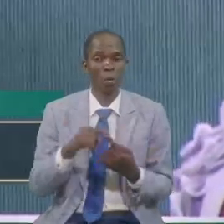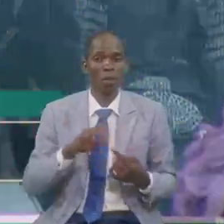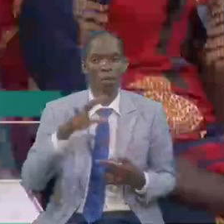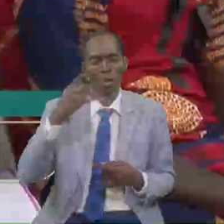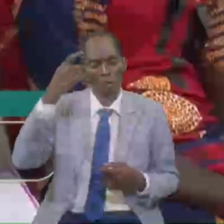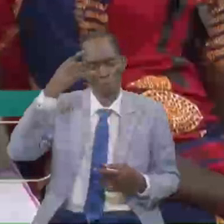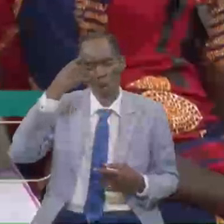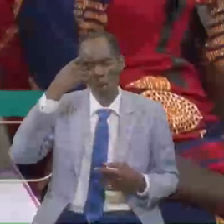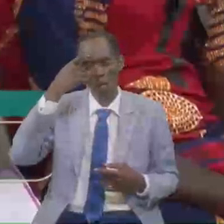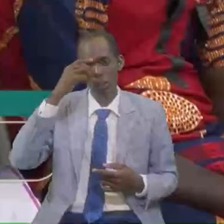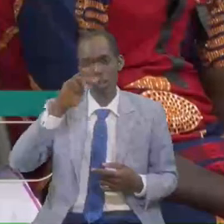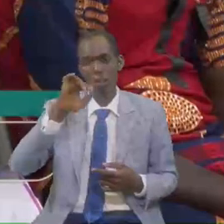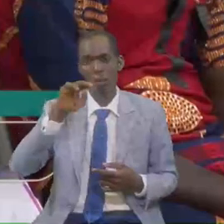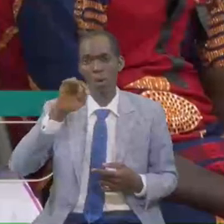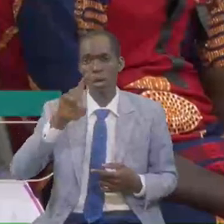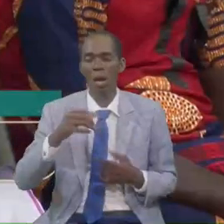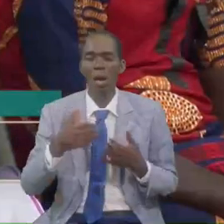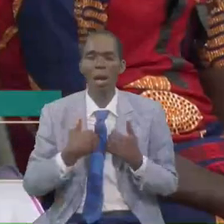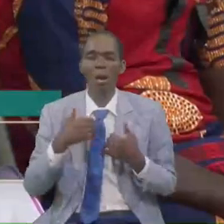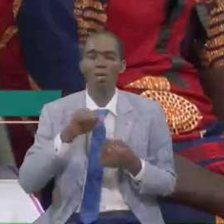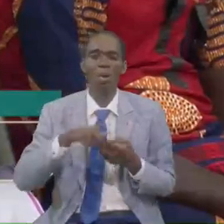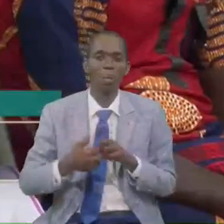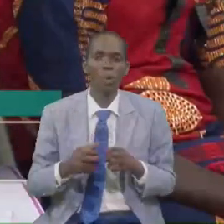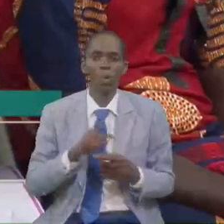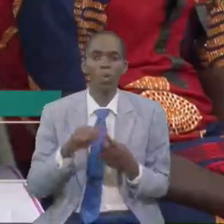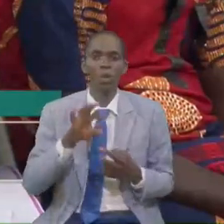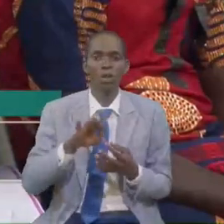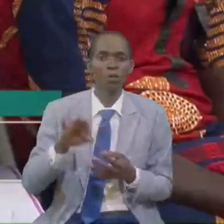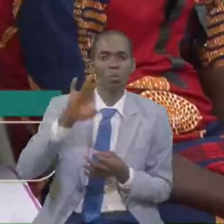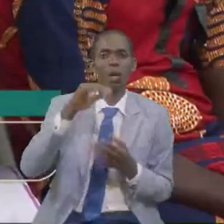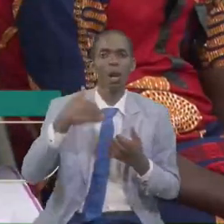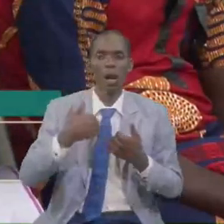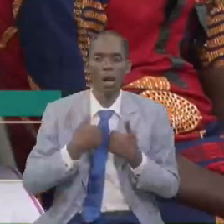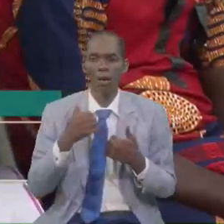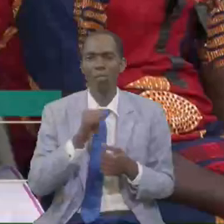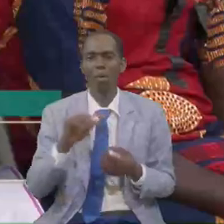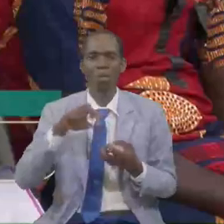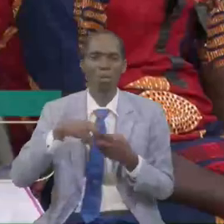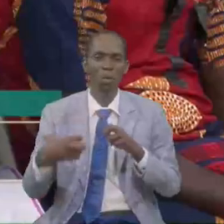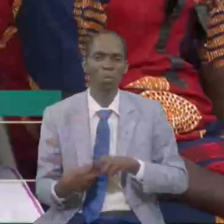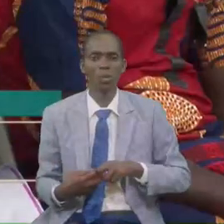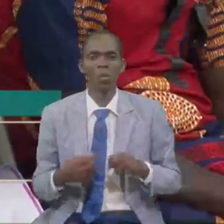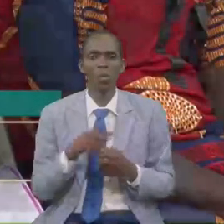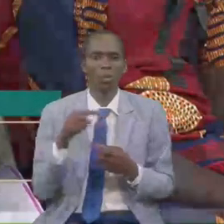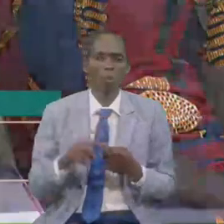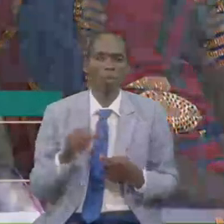Maintenant, quand ton esprit a des problèmes, quand ta pensée a un problème,